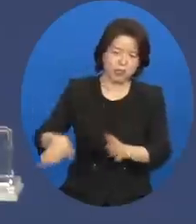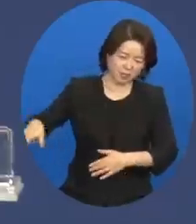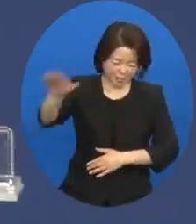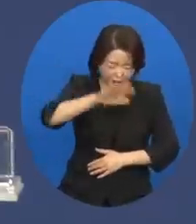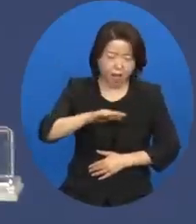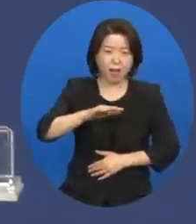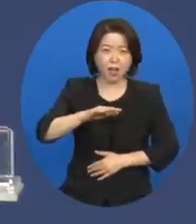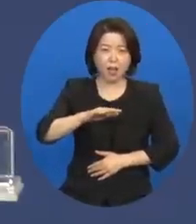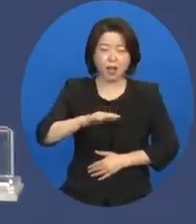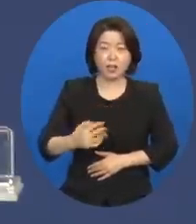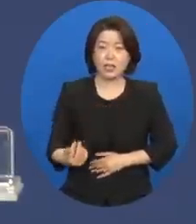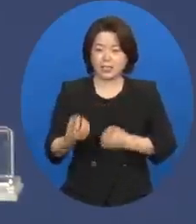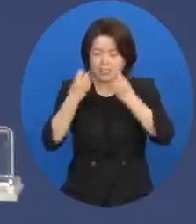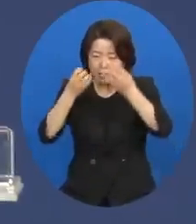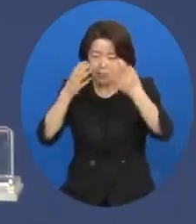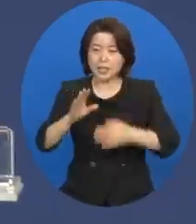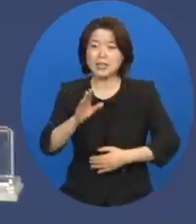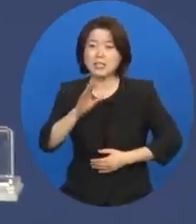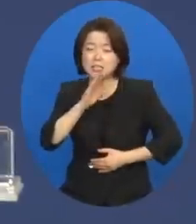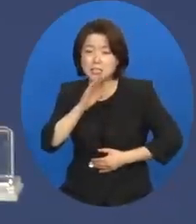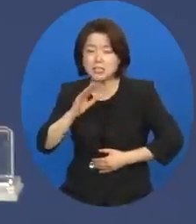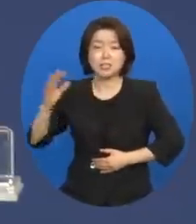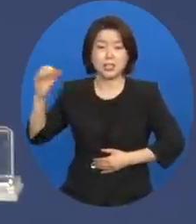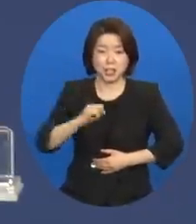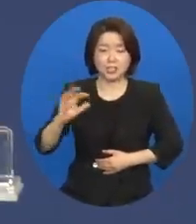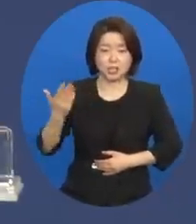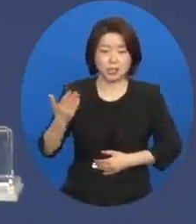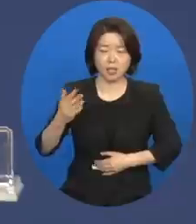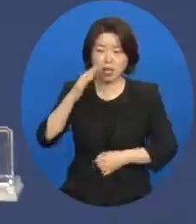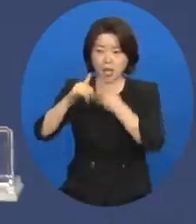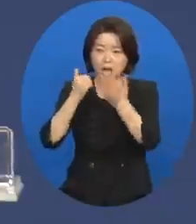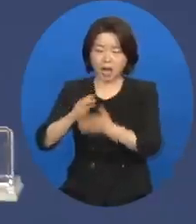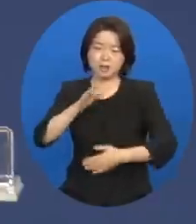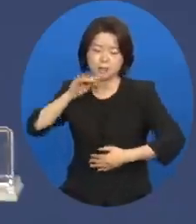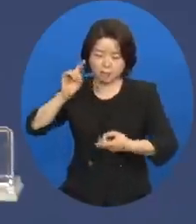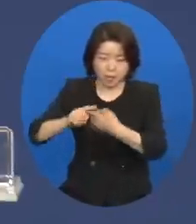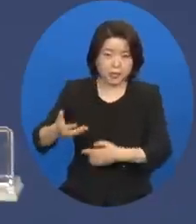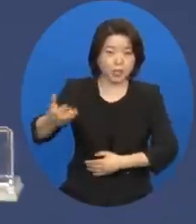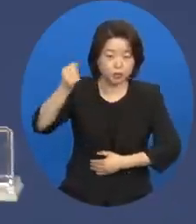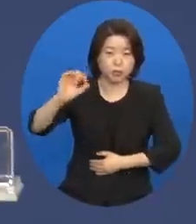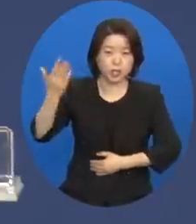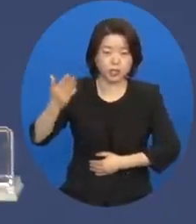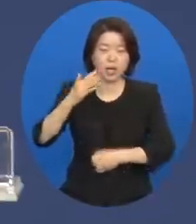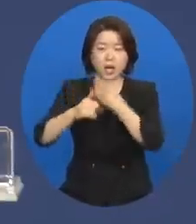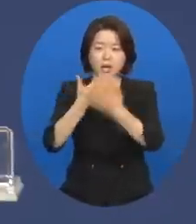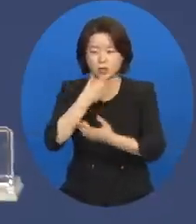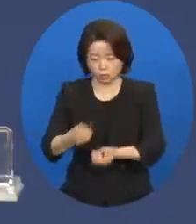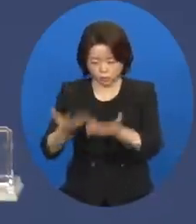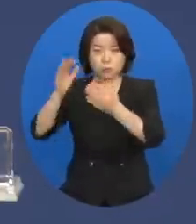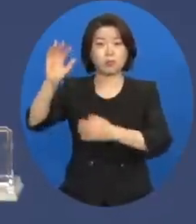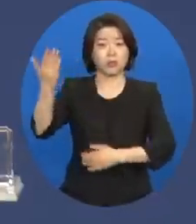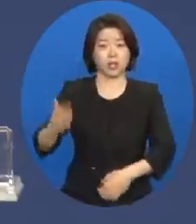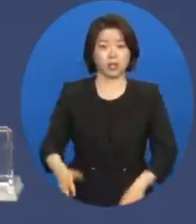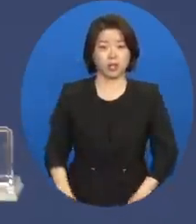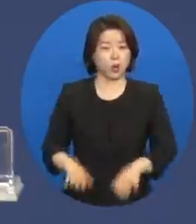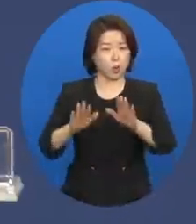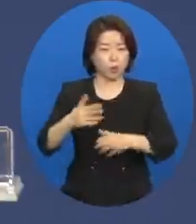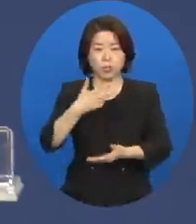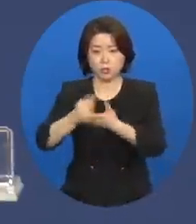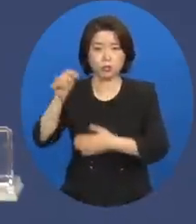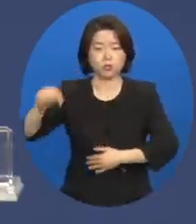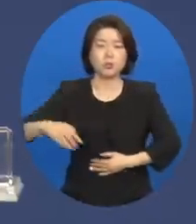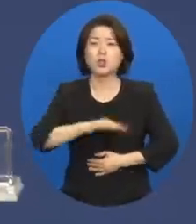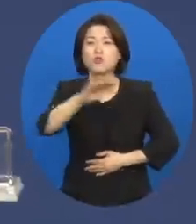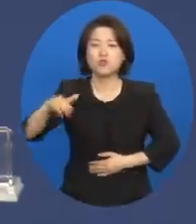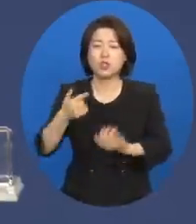자에게 생생한 실제가 되게 하신 하나님이 마땅히 누려야 할 하나님의 축복인 것입니다. 오늘 그 주님이